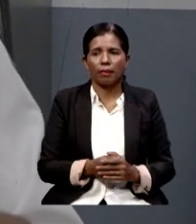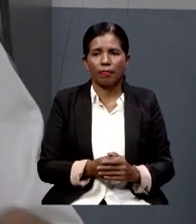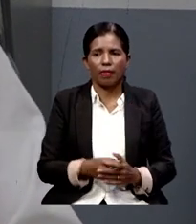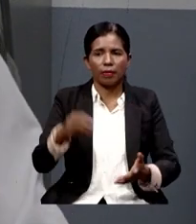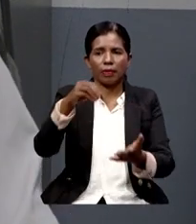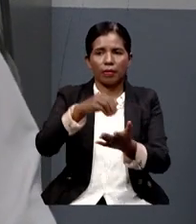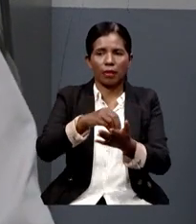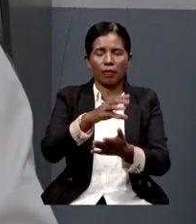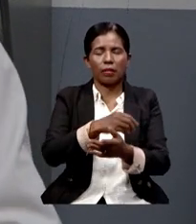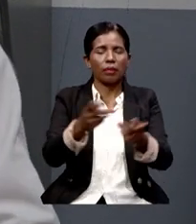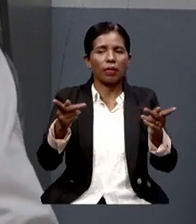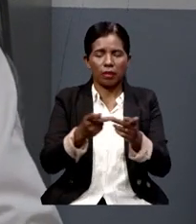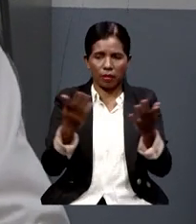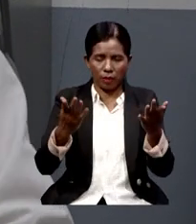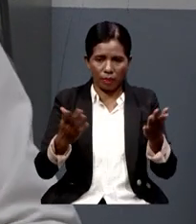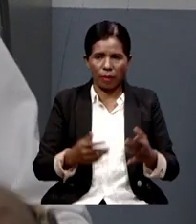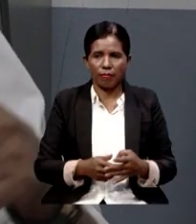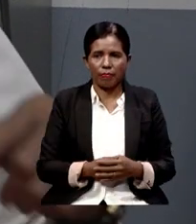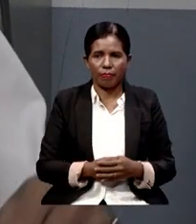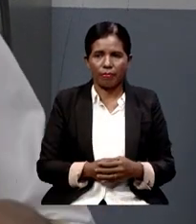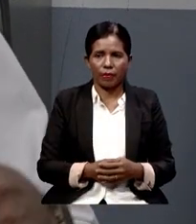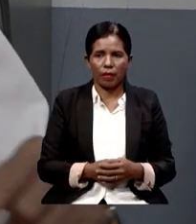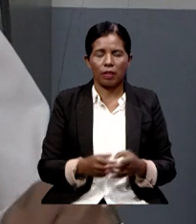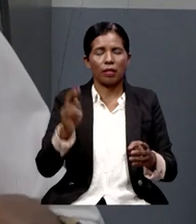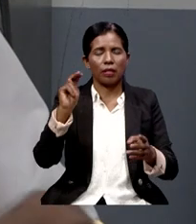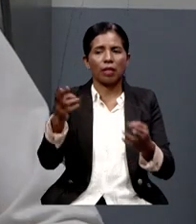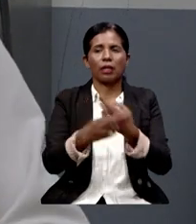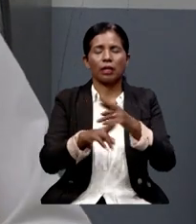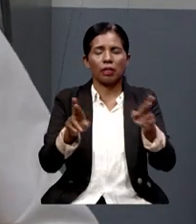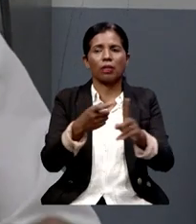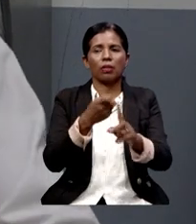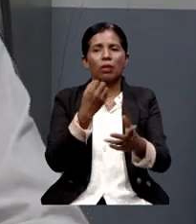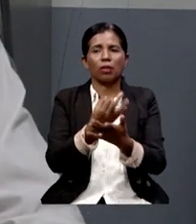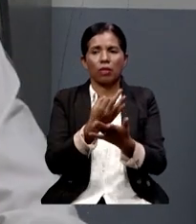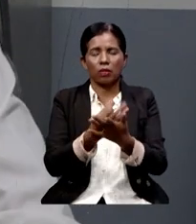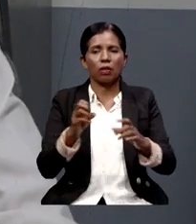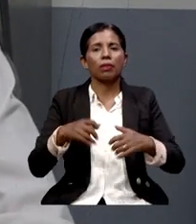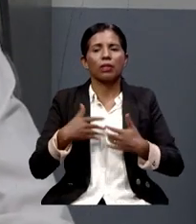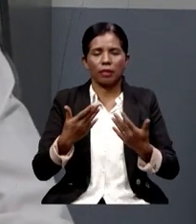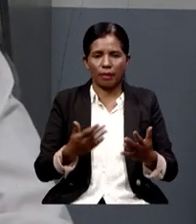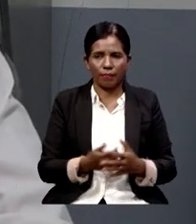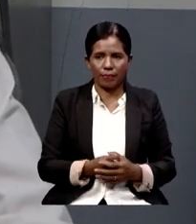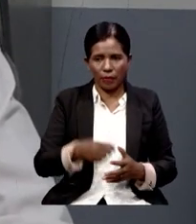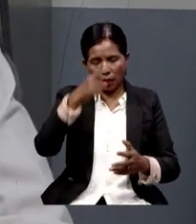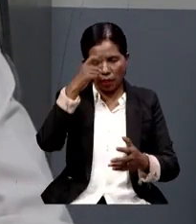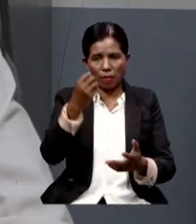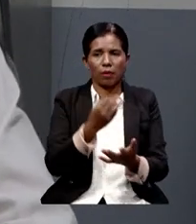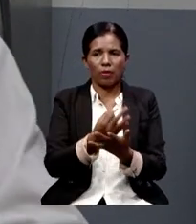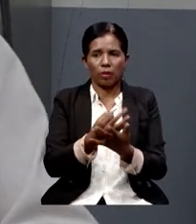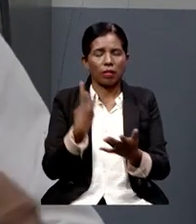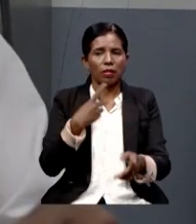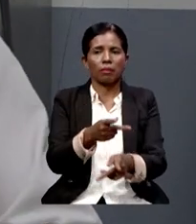aloka ba sektori dan nebe e ninia resultado husi osan sira ne maka oisa tamba osan DB ne